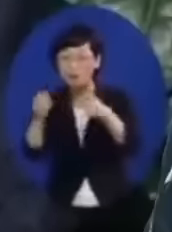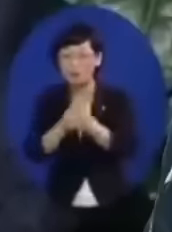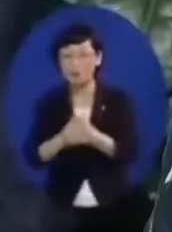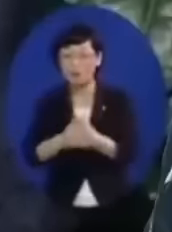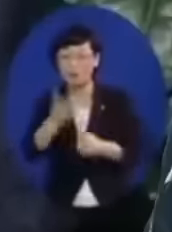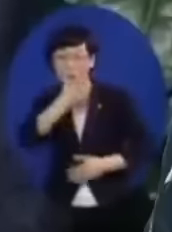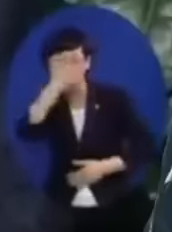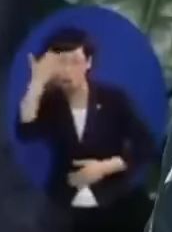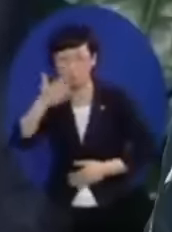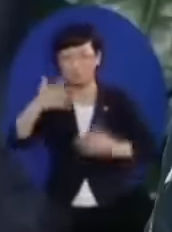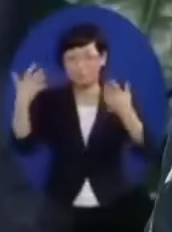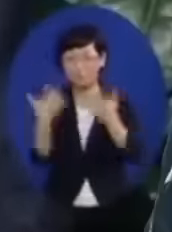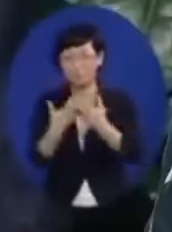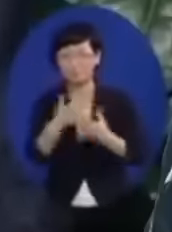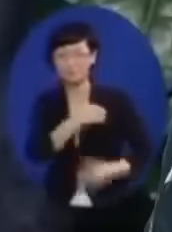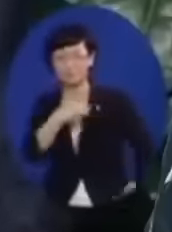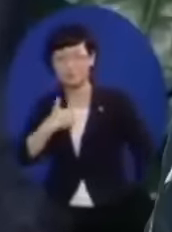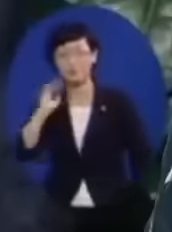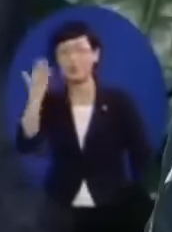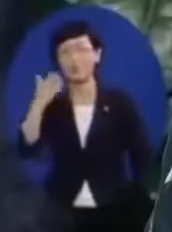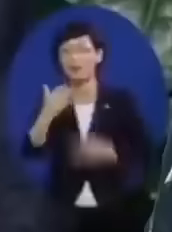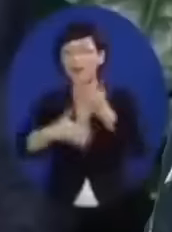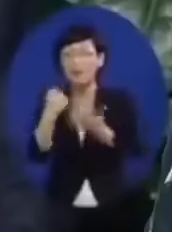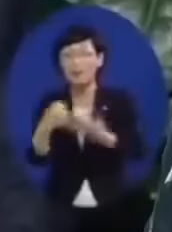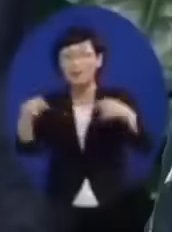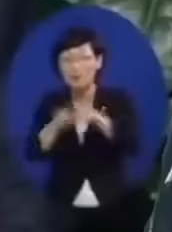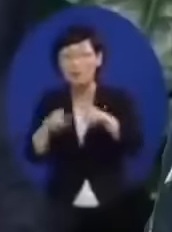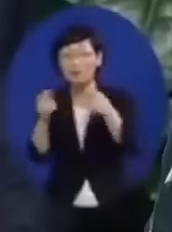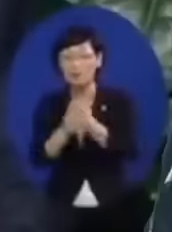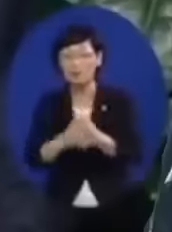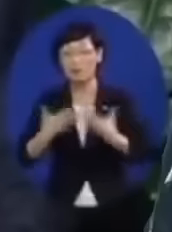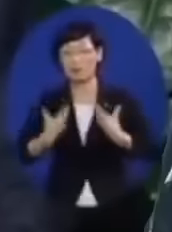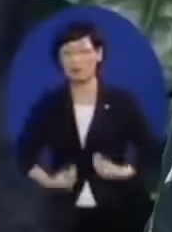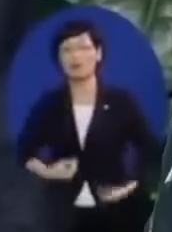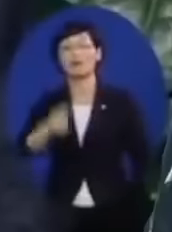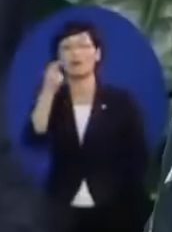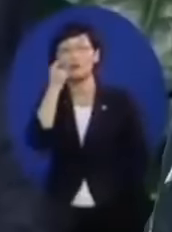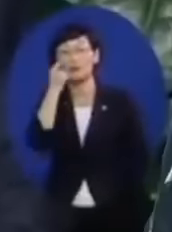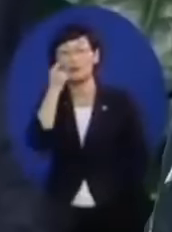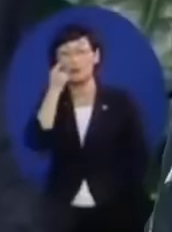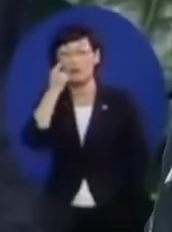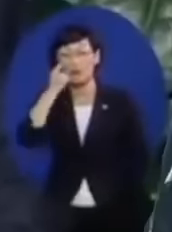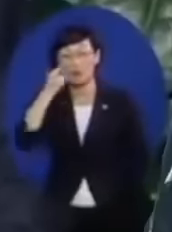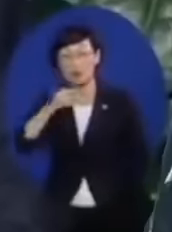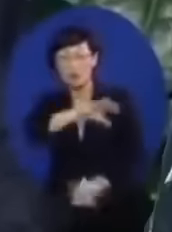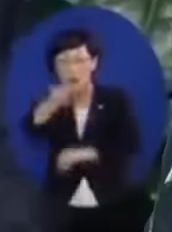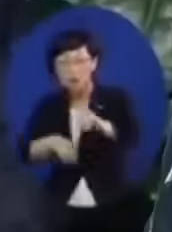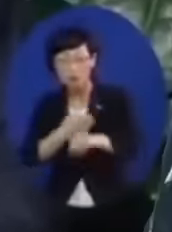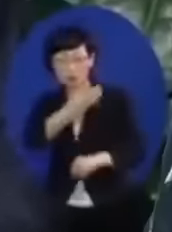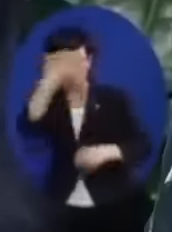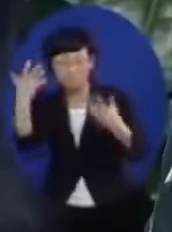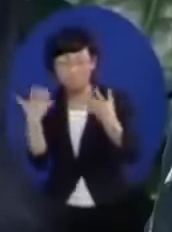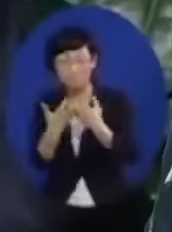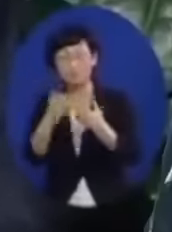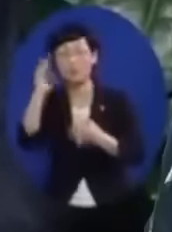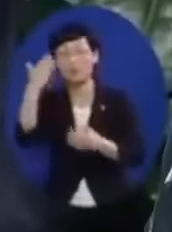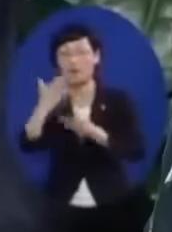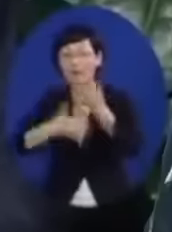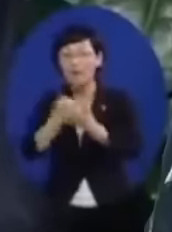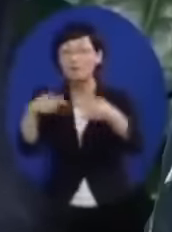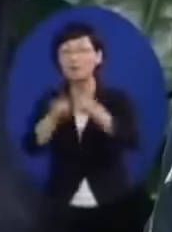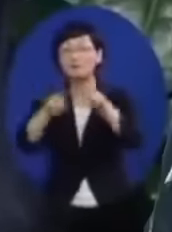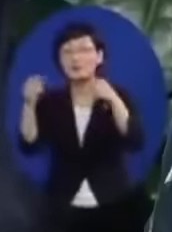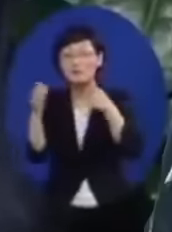꿈이 희망차는 것입니다. 하나님이 계신데 절망할 수가 없습니다. 꿈이 희망차고 하나님이 같이 계시기